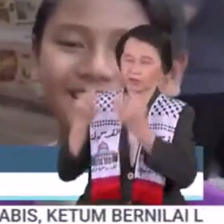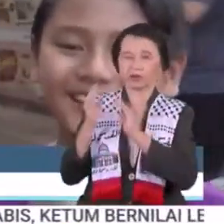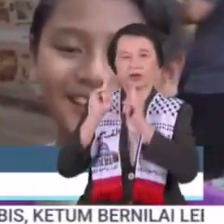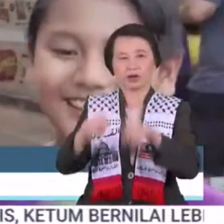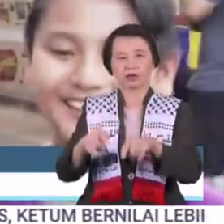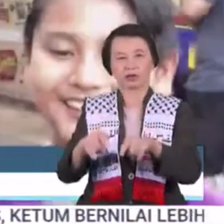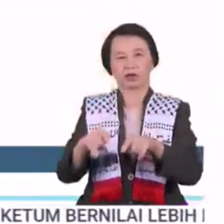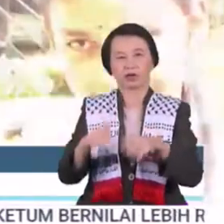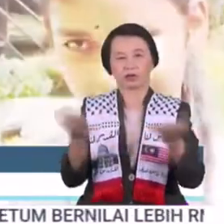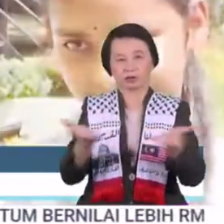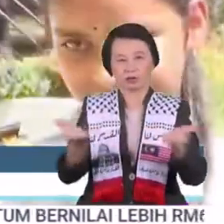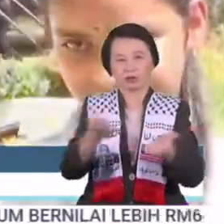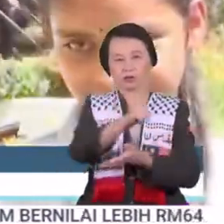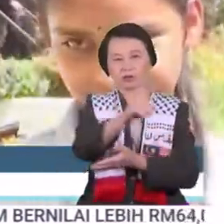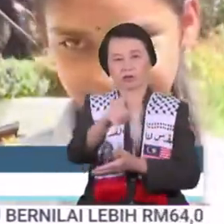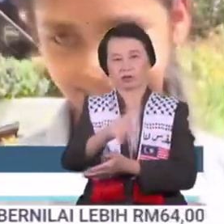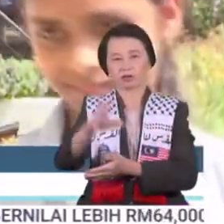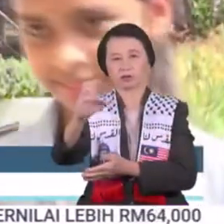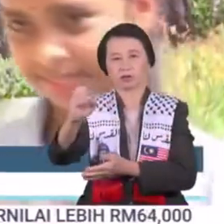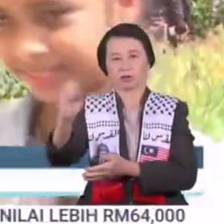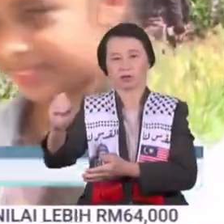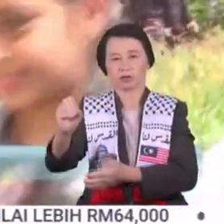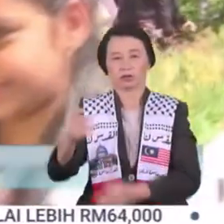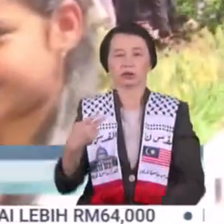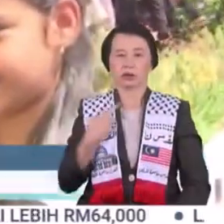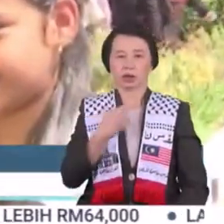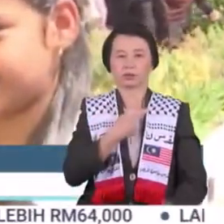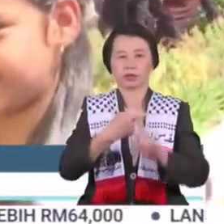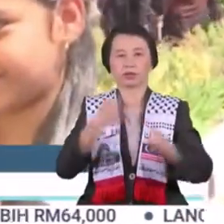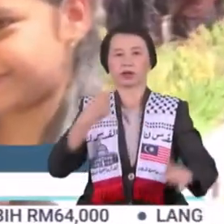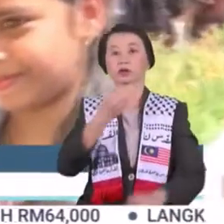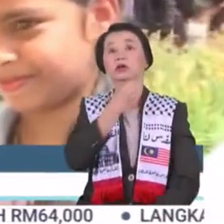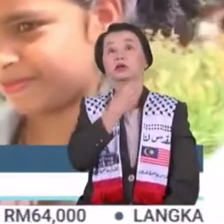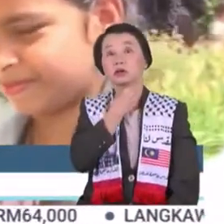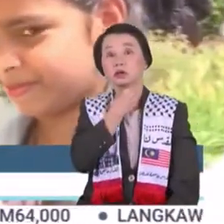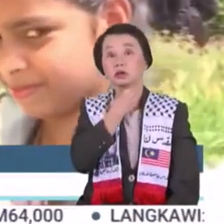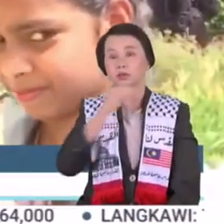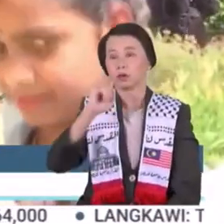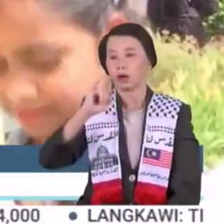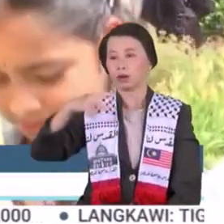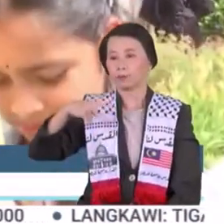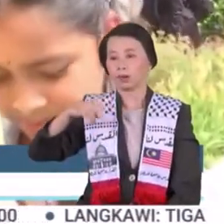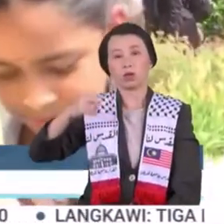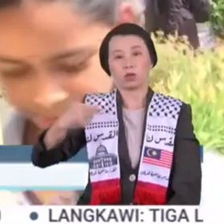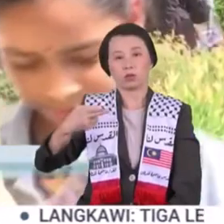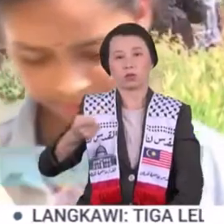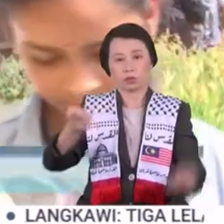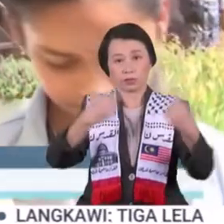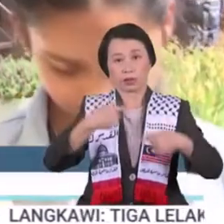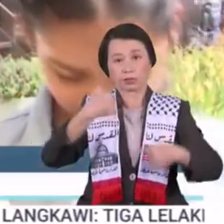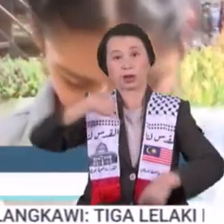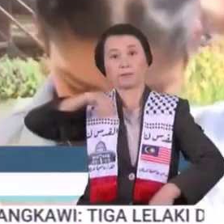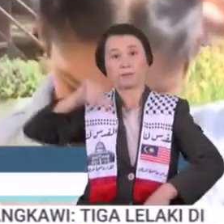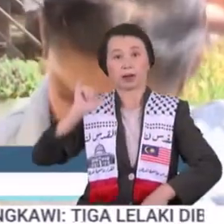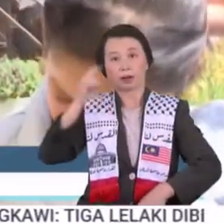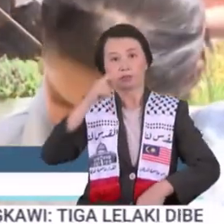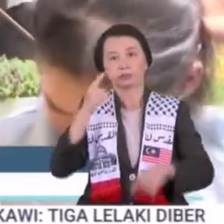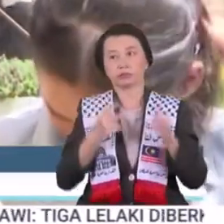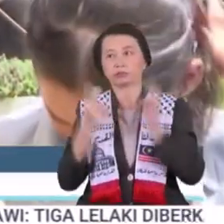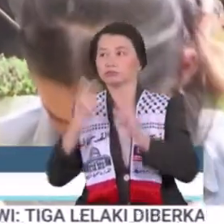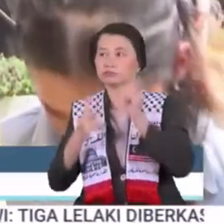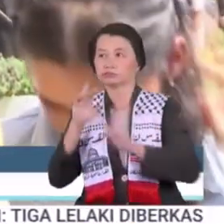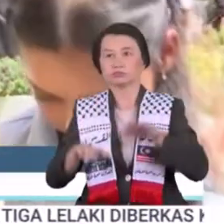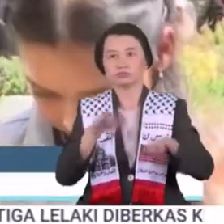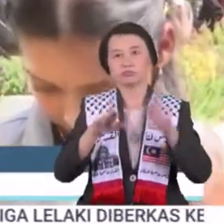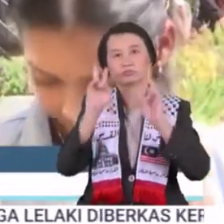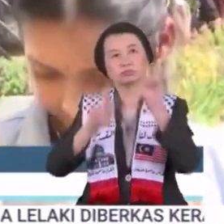datang ke zoo ni. Kami dari Ipoh. Kami datang semalam lah untuk jalan-jalan. Lepas